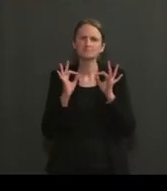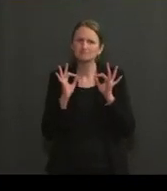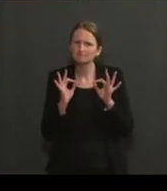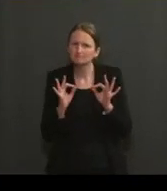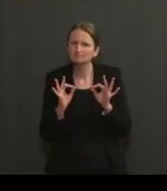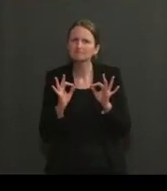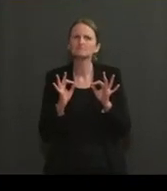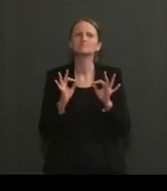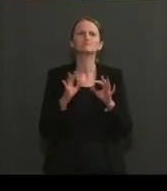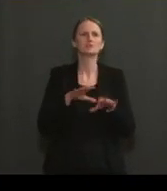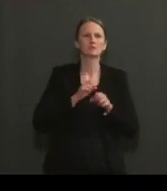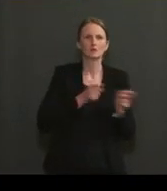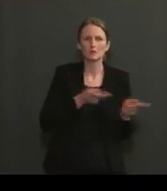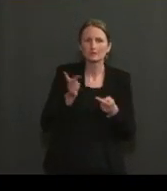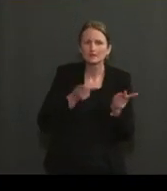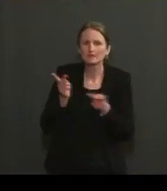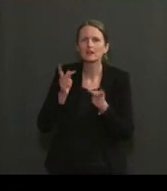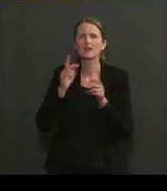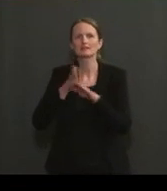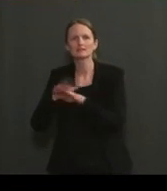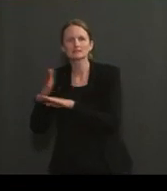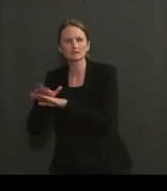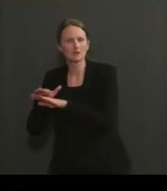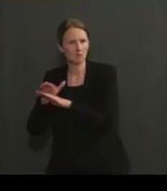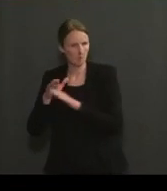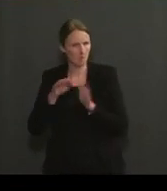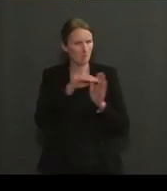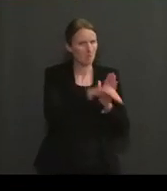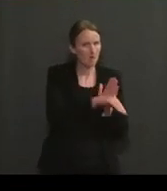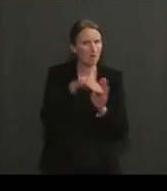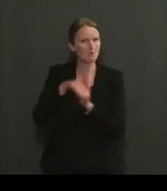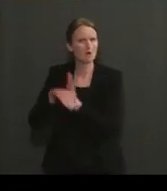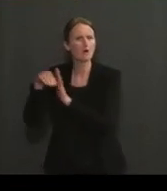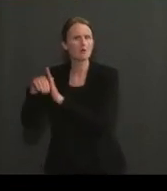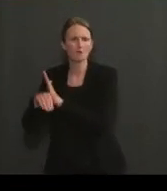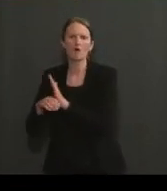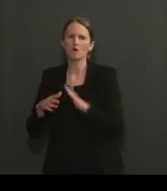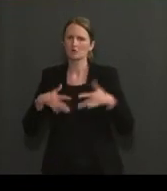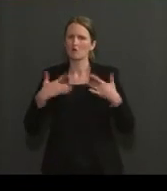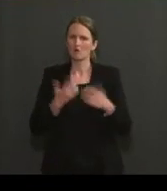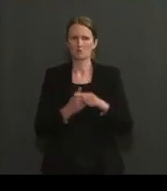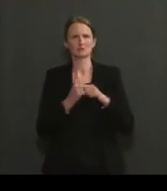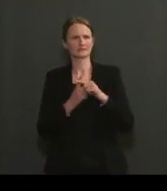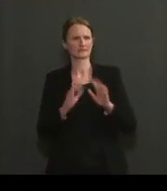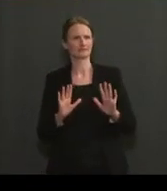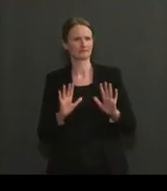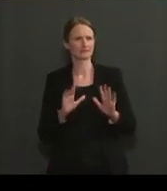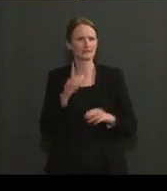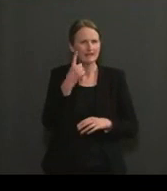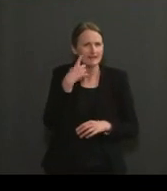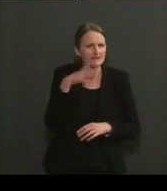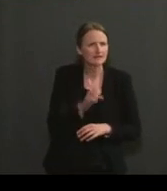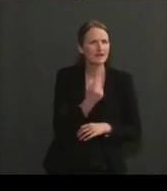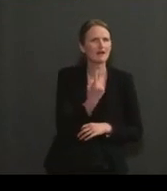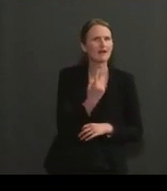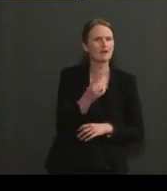décès continue heureusement à diminuer. Un point à signaler, c'est le fait qu'en Flandre, les